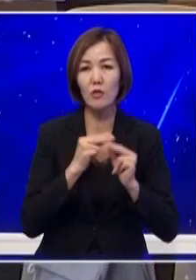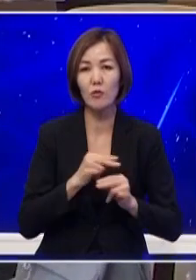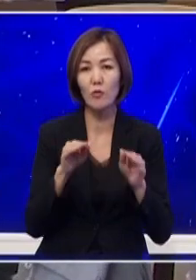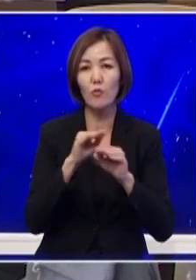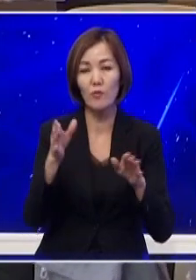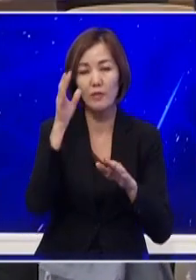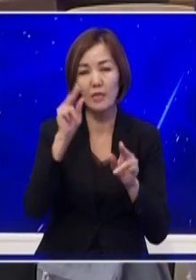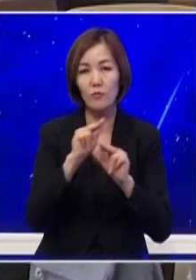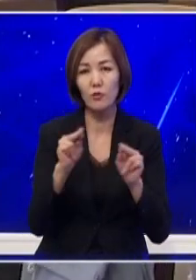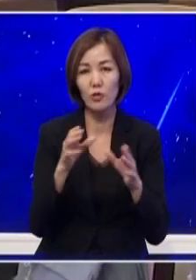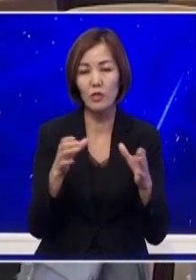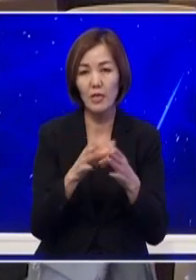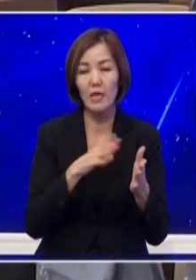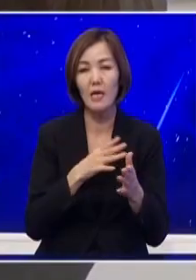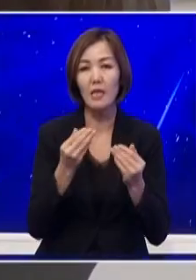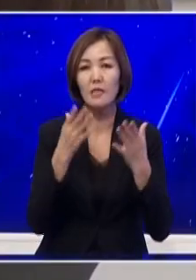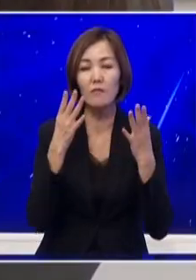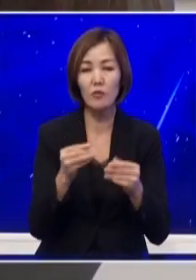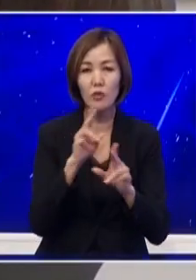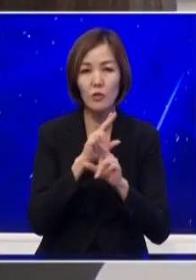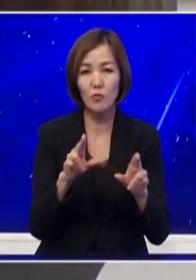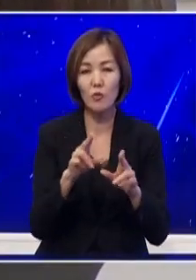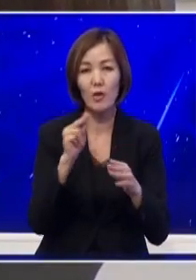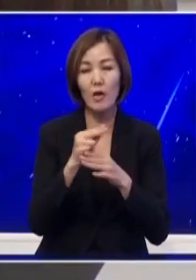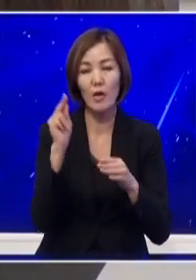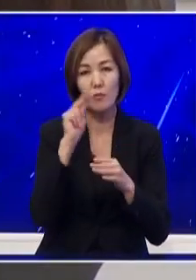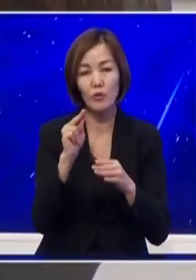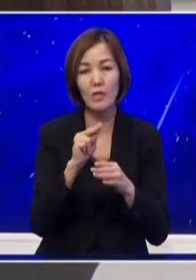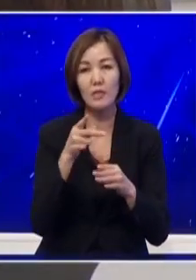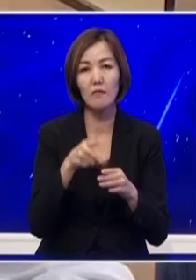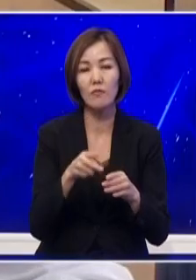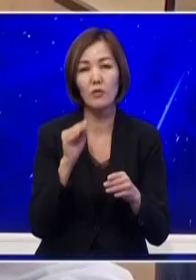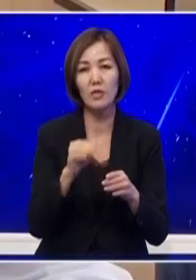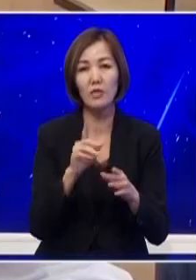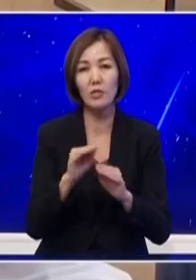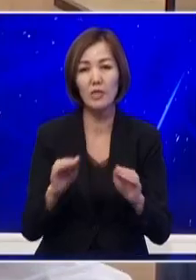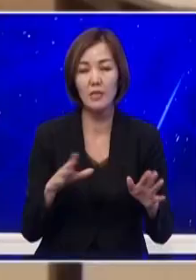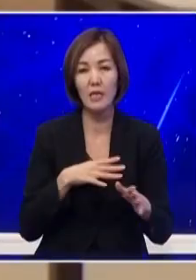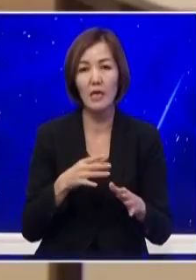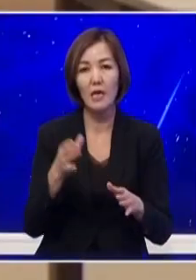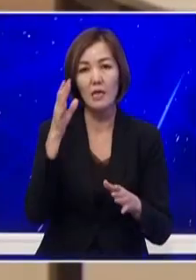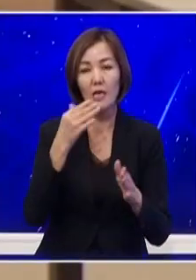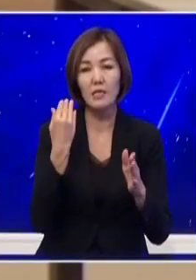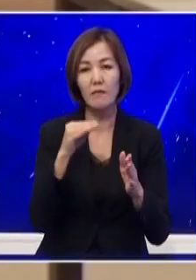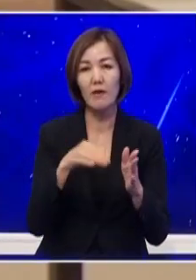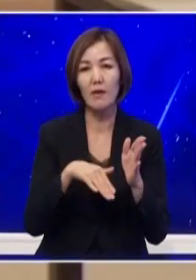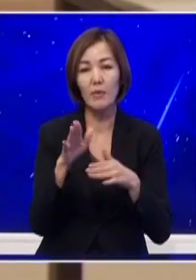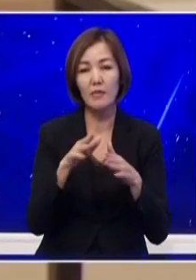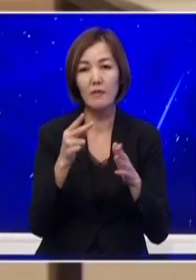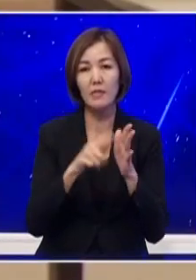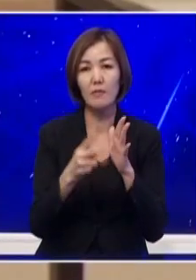уровня знаний учителей. На сегодняшний день в школе обучается около 2000 детей. Качество образования –